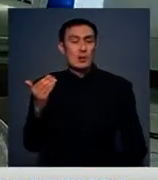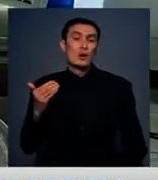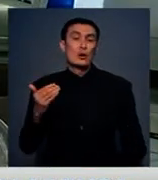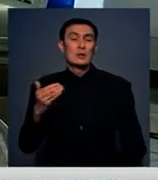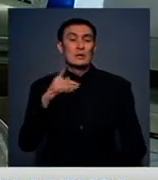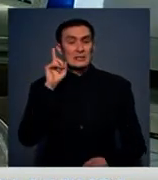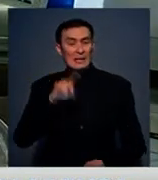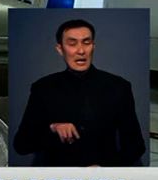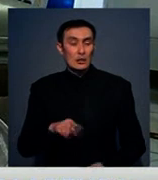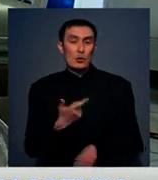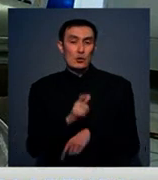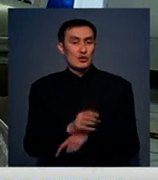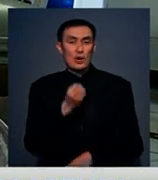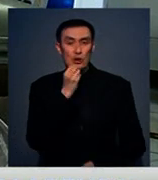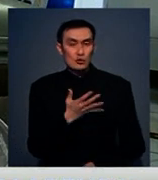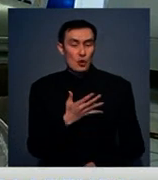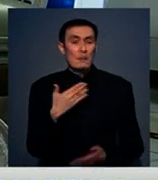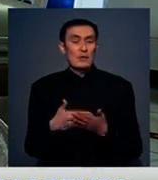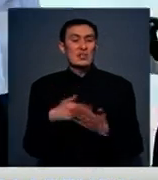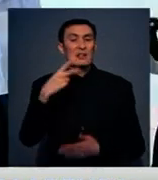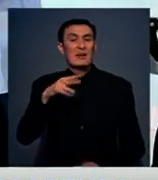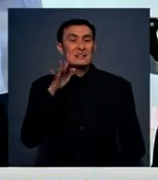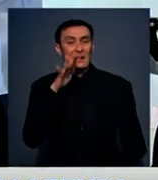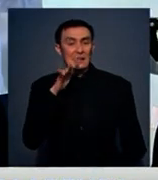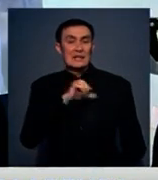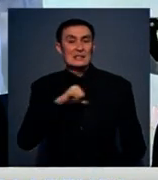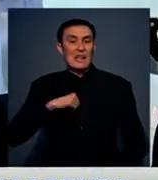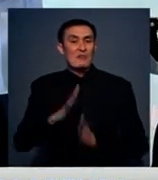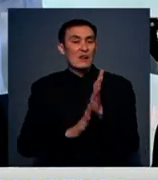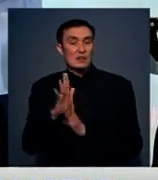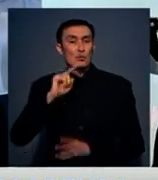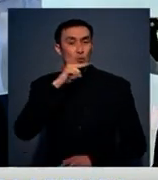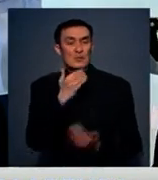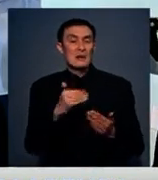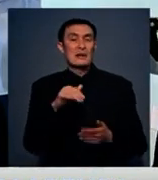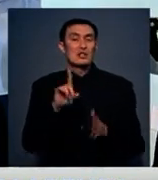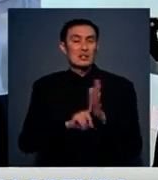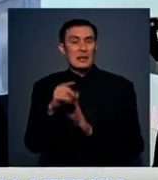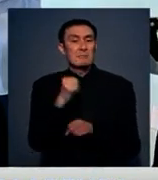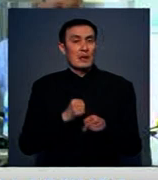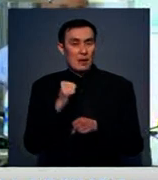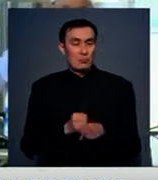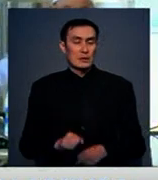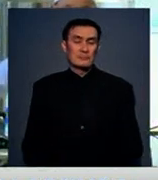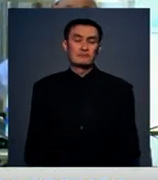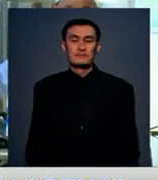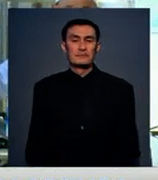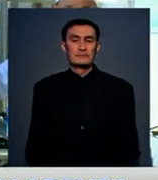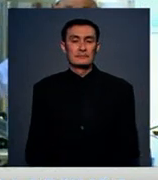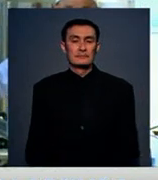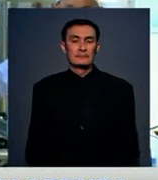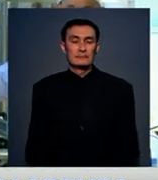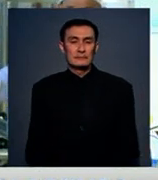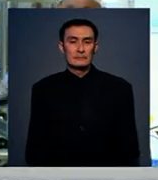аула Кеден знает не понаслышке. Почти 20 лет сам выращивал культуру, теперь занимается ее переработкой.